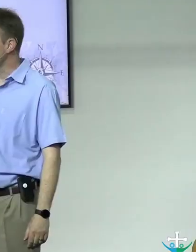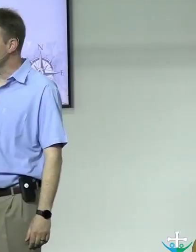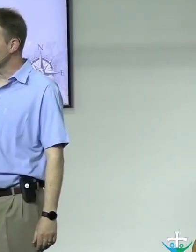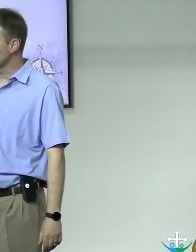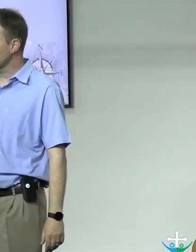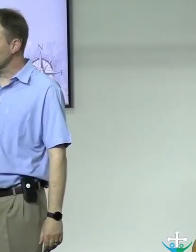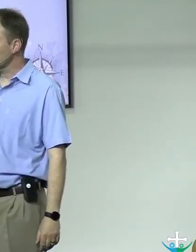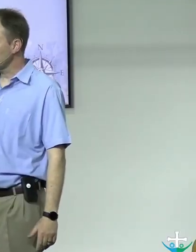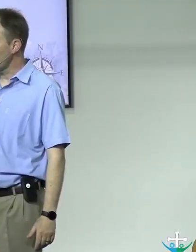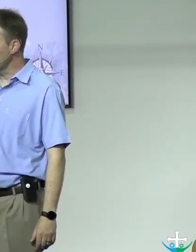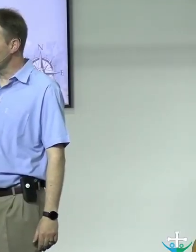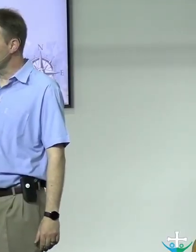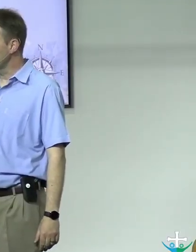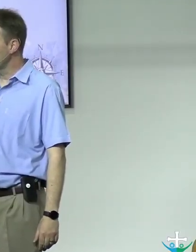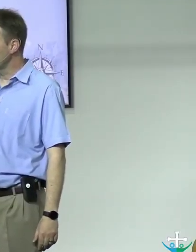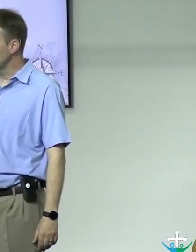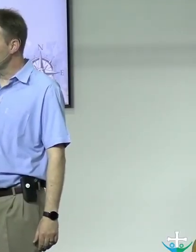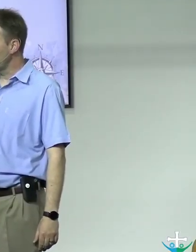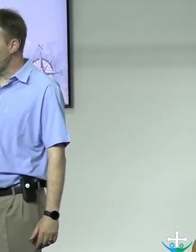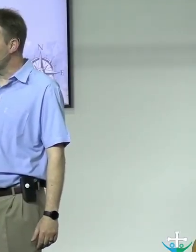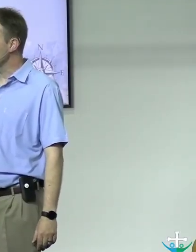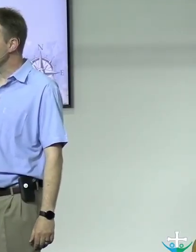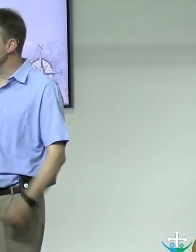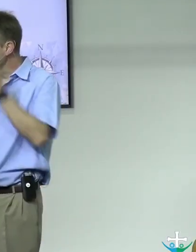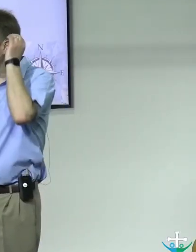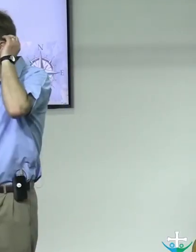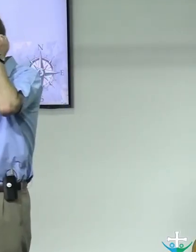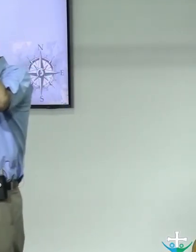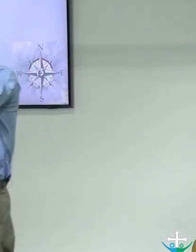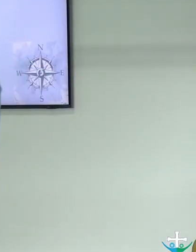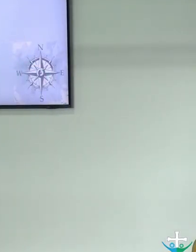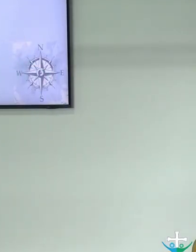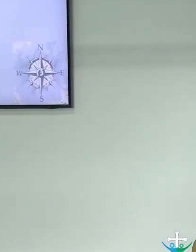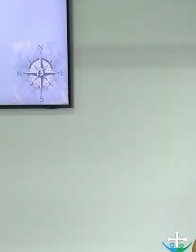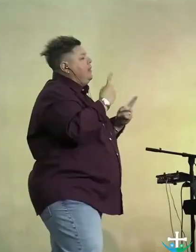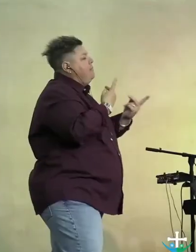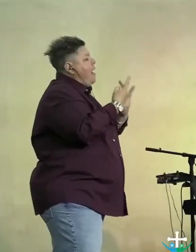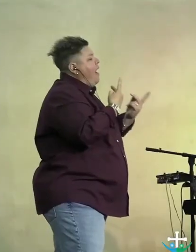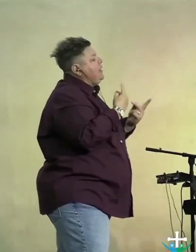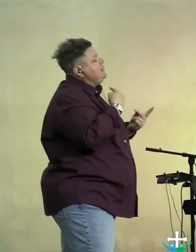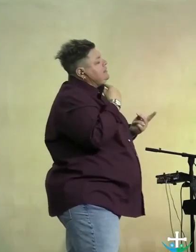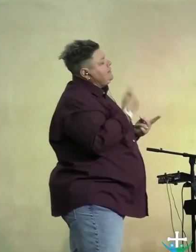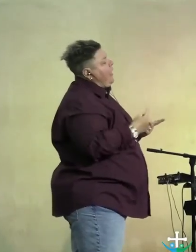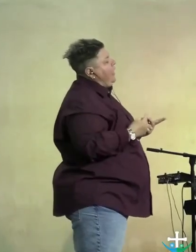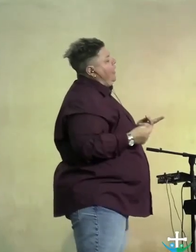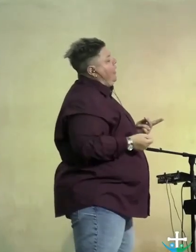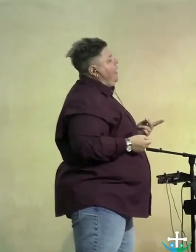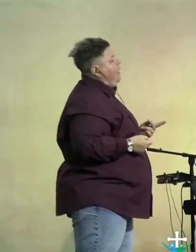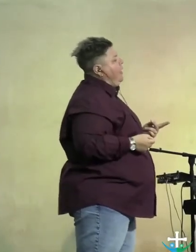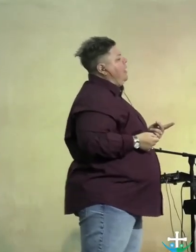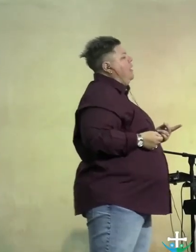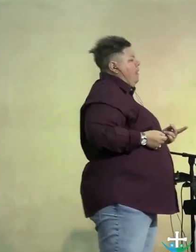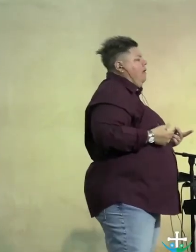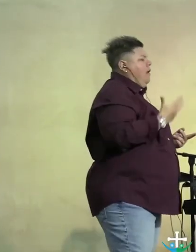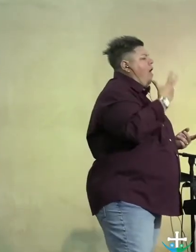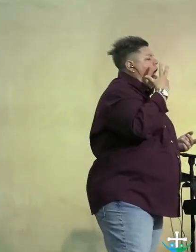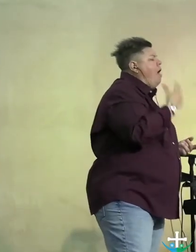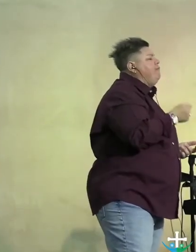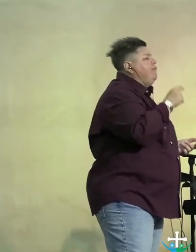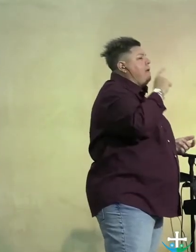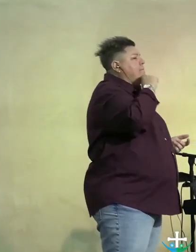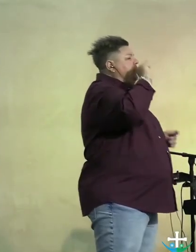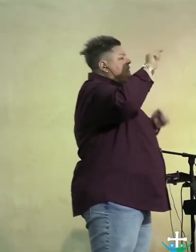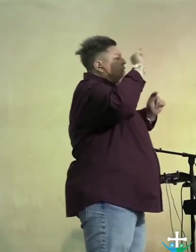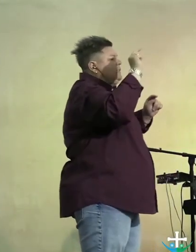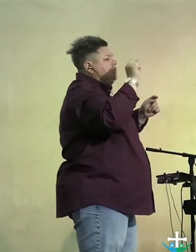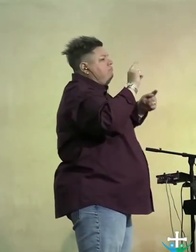my huwelik. Ek moet. En ouens, ons sê dit gereeld vir mekaar en ek is nie skaam om dit weer te sê nie. Daar is regtig net een of